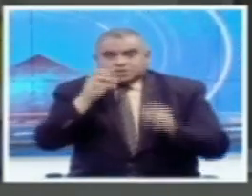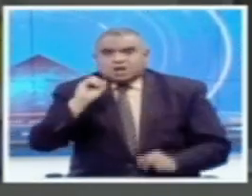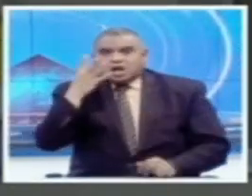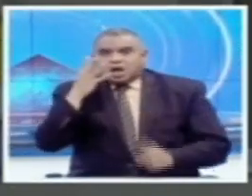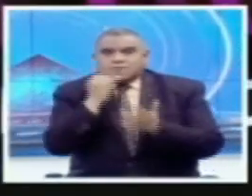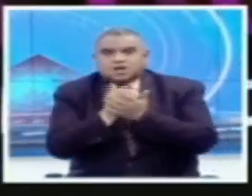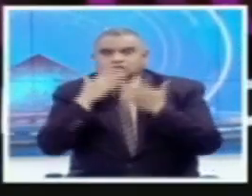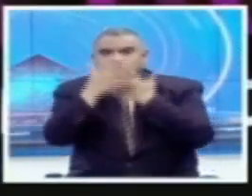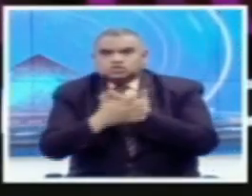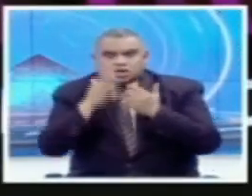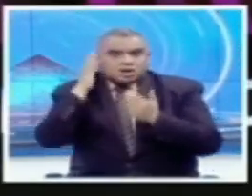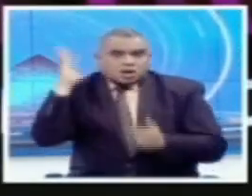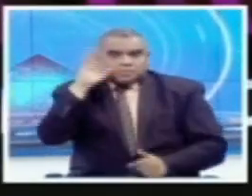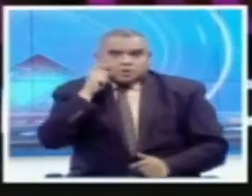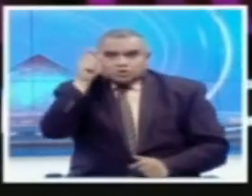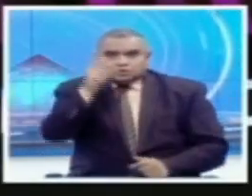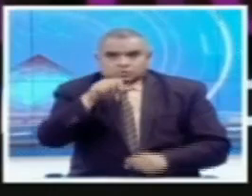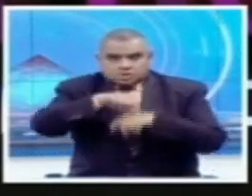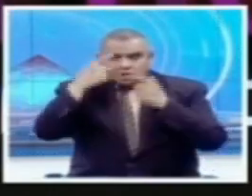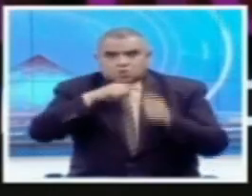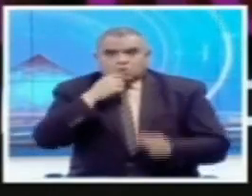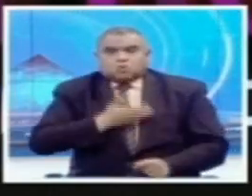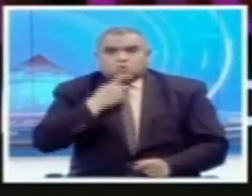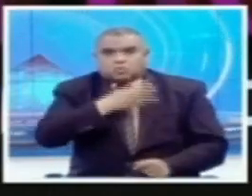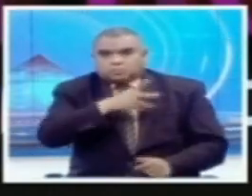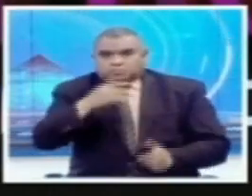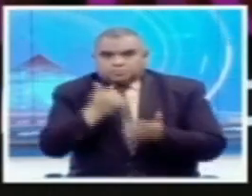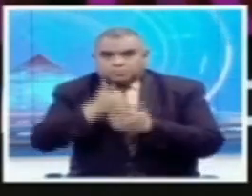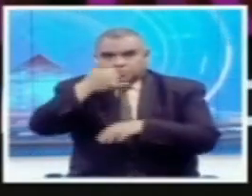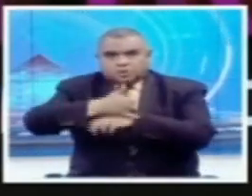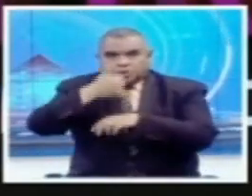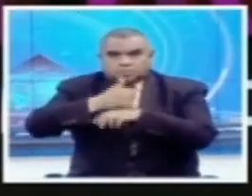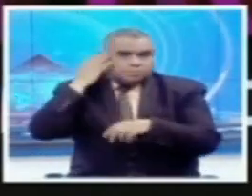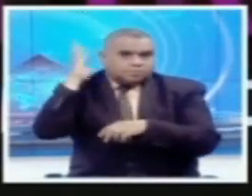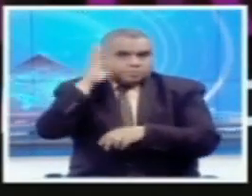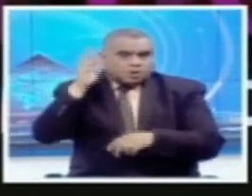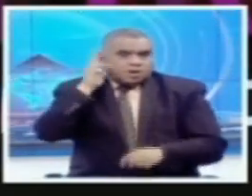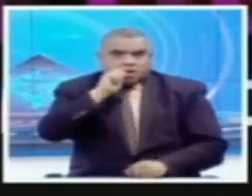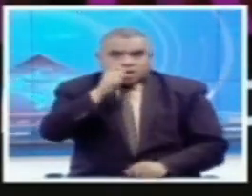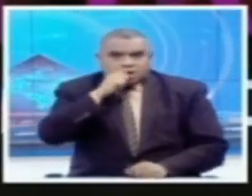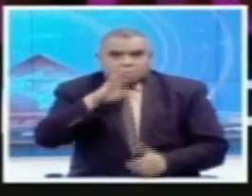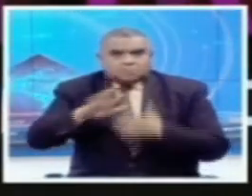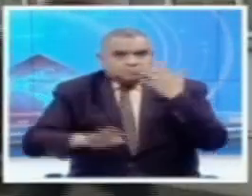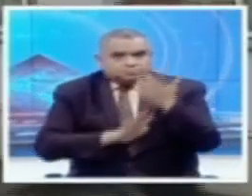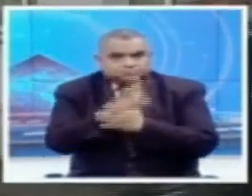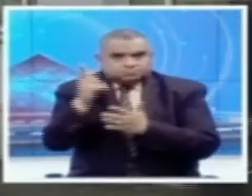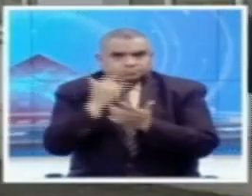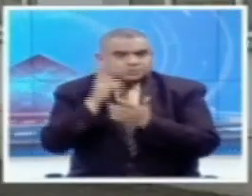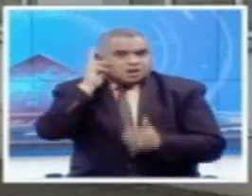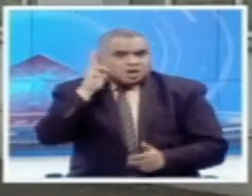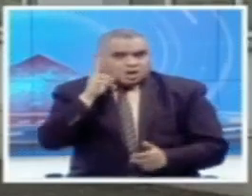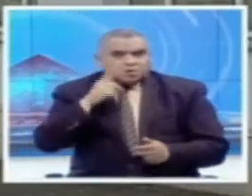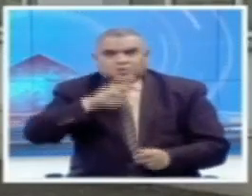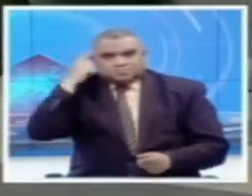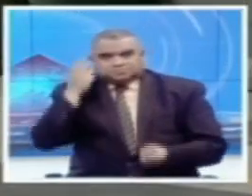كيانا وشخصا في روسيا، شملت مؤسسات ورموز إعلامية لمواجهة من يدعمون الأخبار